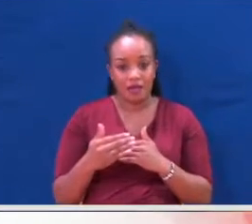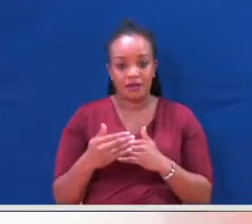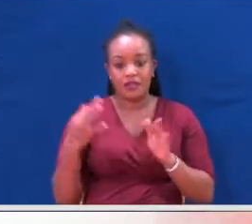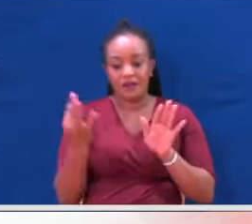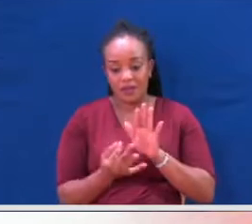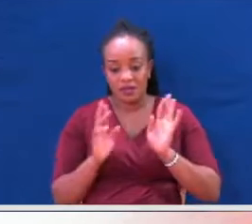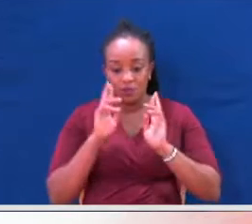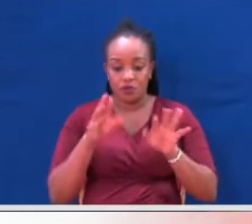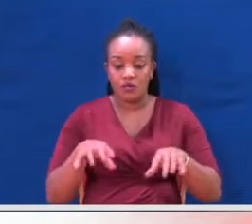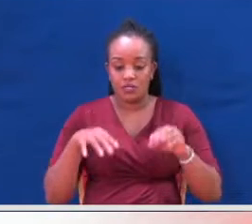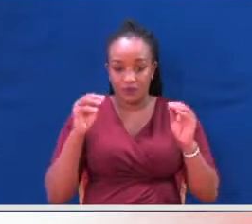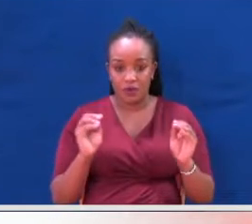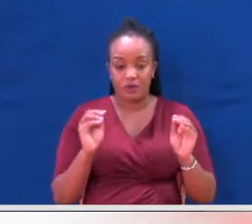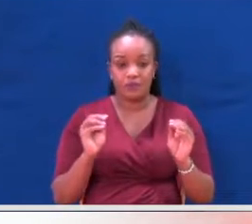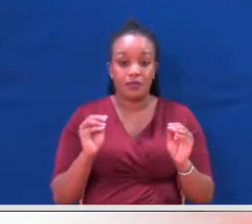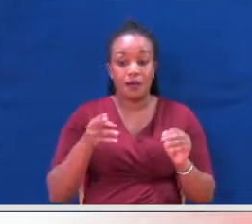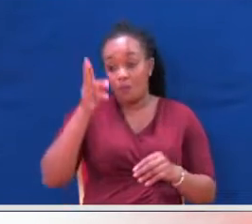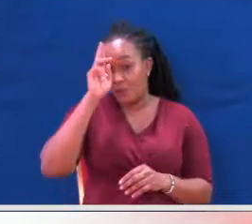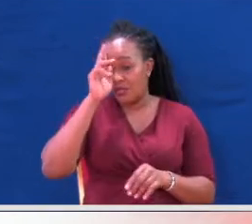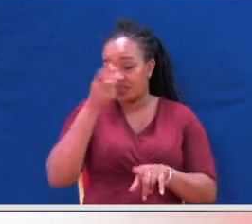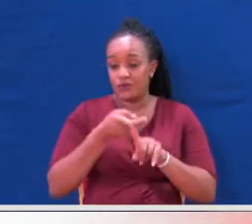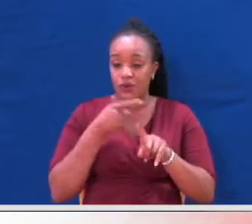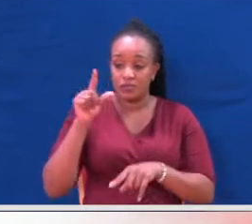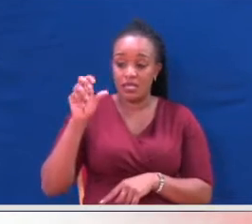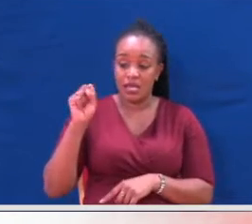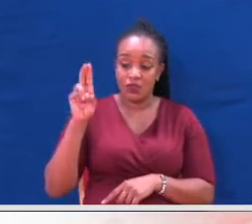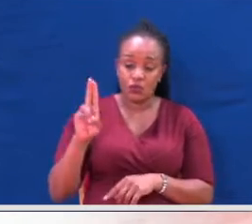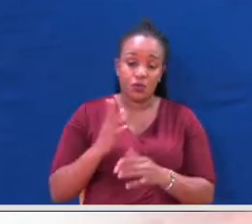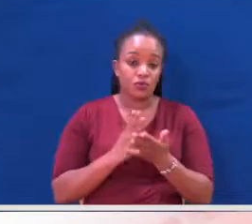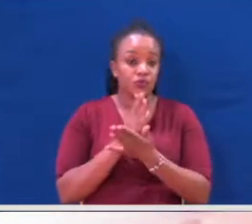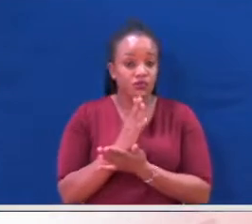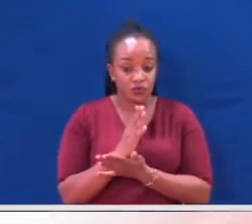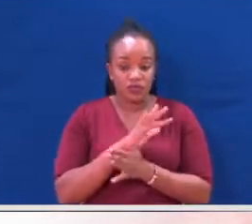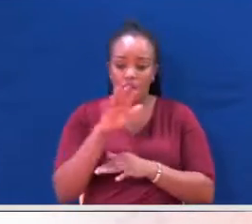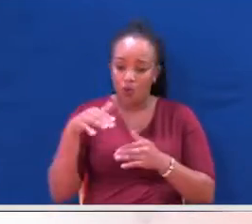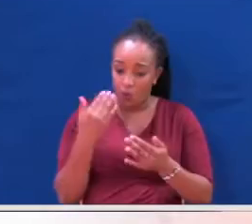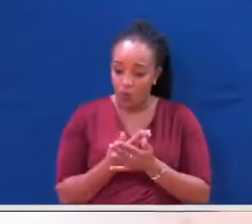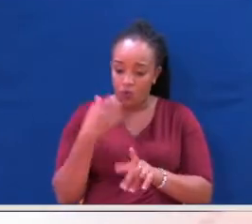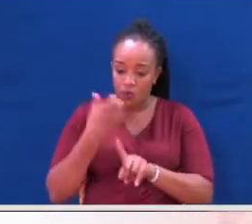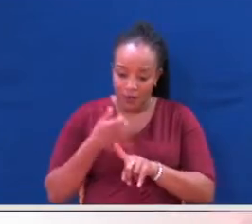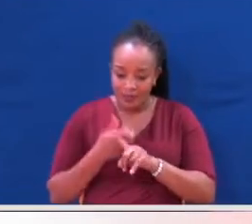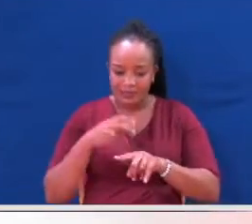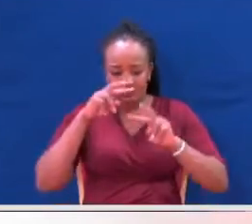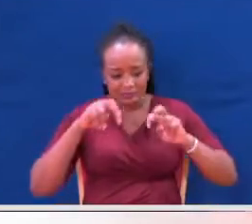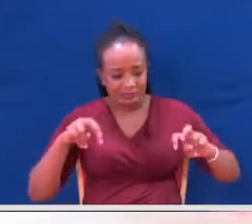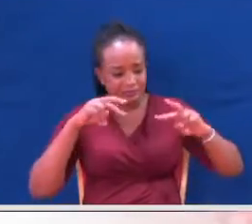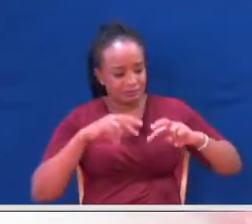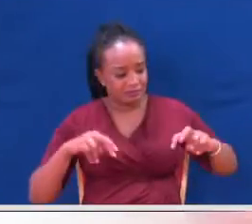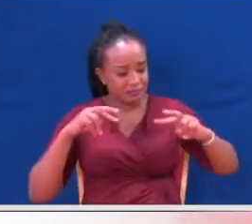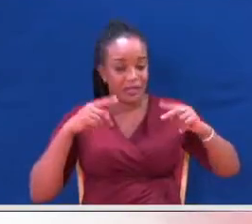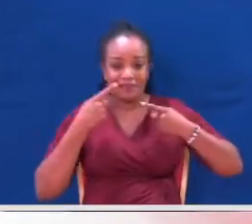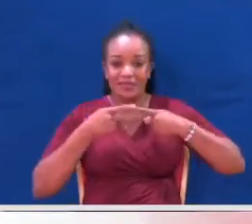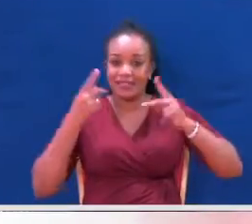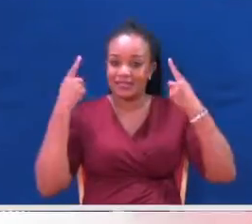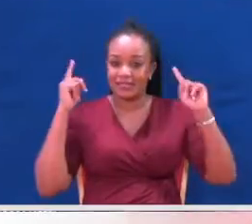station. Officers drawn from the GSU combed through the entire quarry and the surrounding Gitwamba farm without